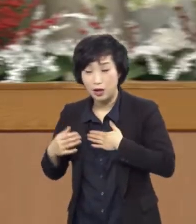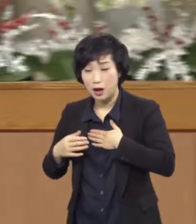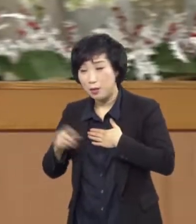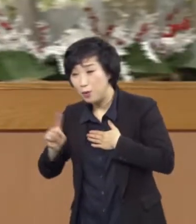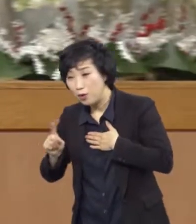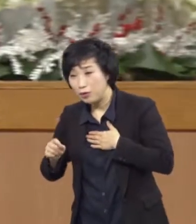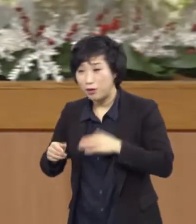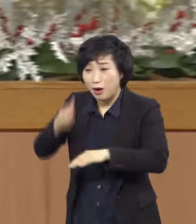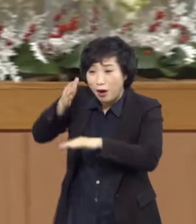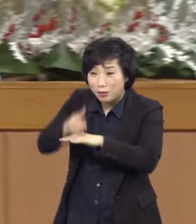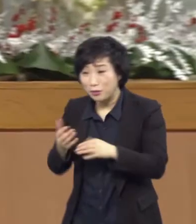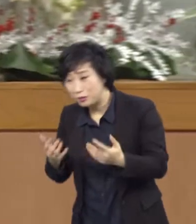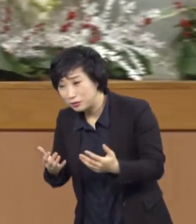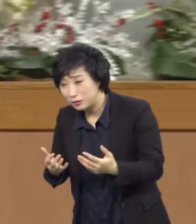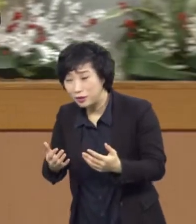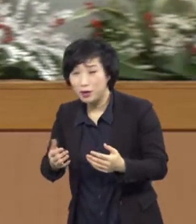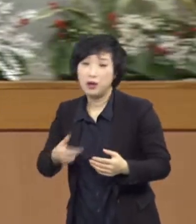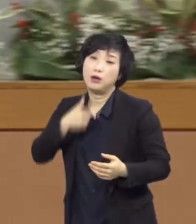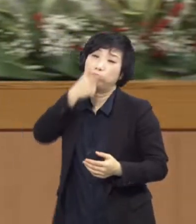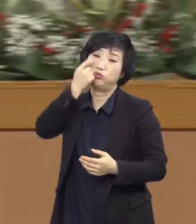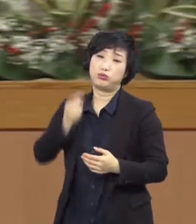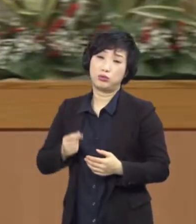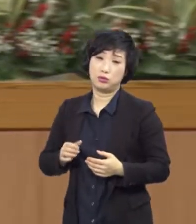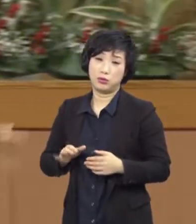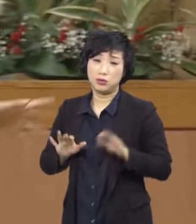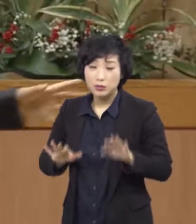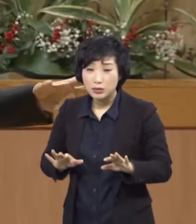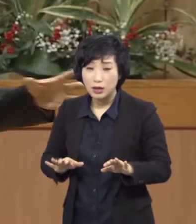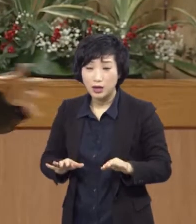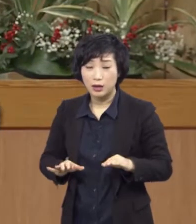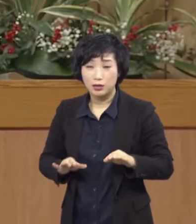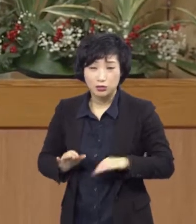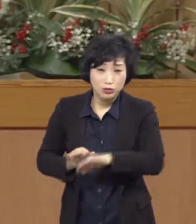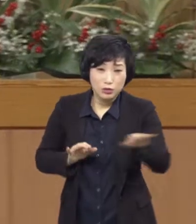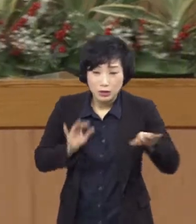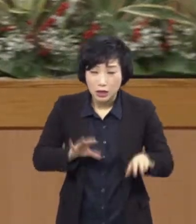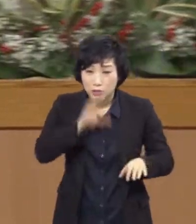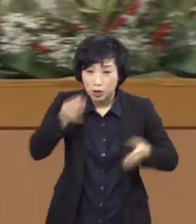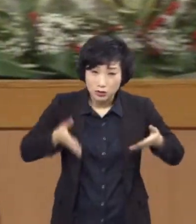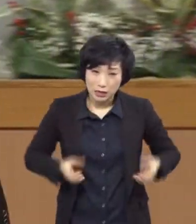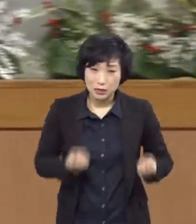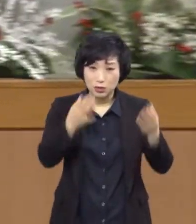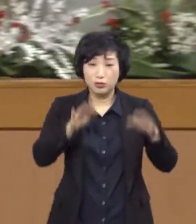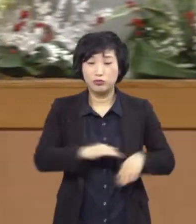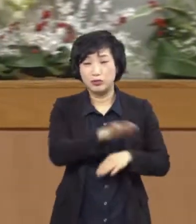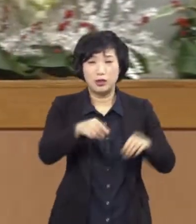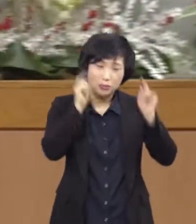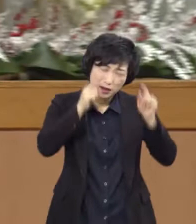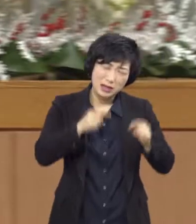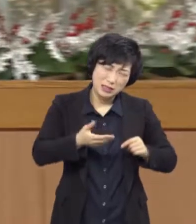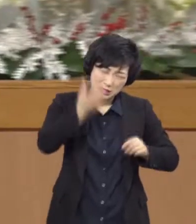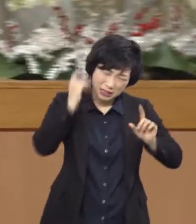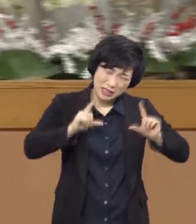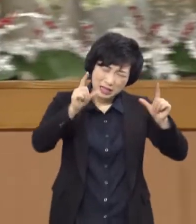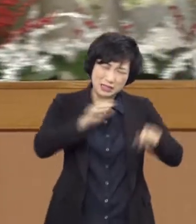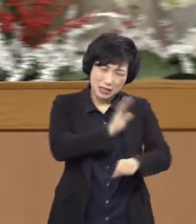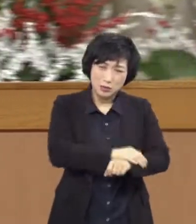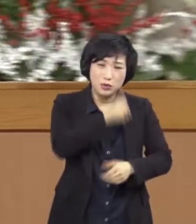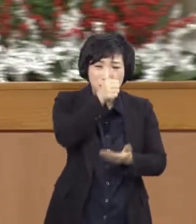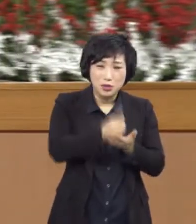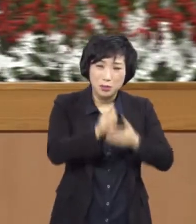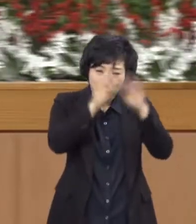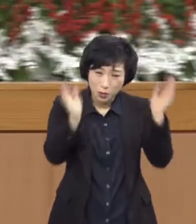무엇으로 표현할 것인가 해도 시원찮거든 하물며 어찌 성탄을 이렇게도 방종하며 보냈던가. 지난날의 잘못된